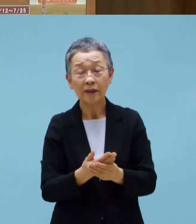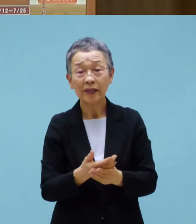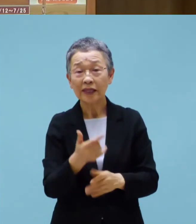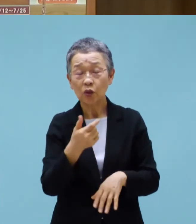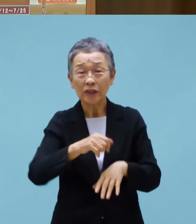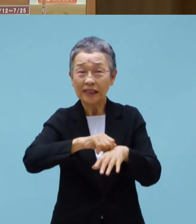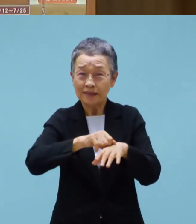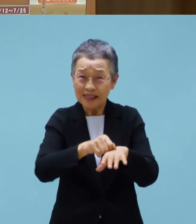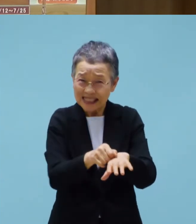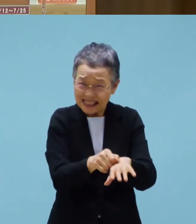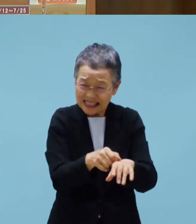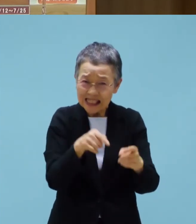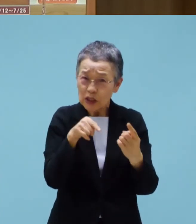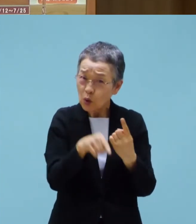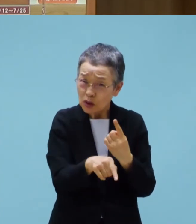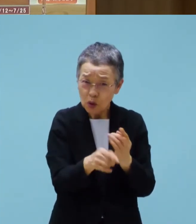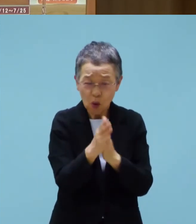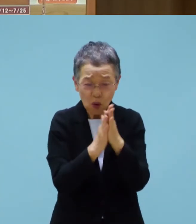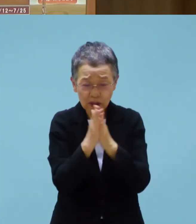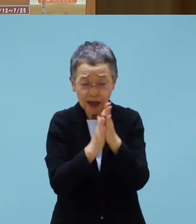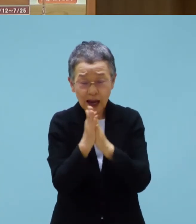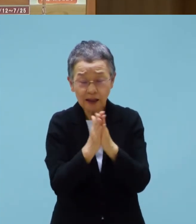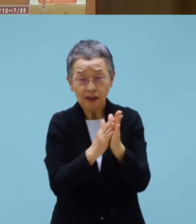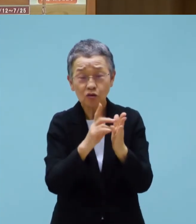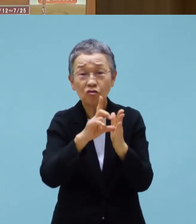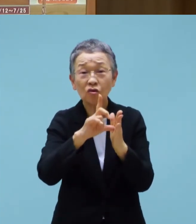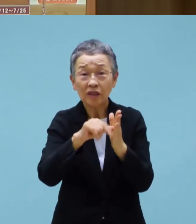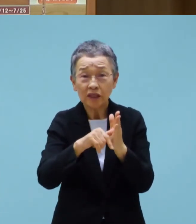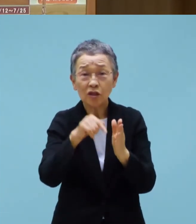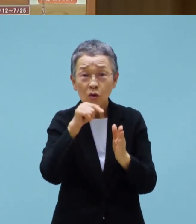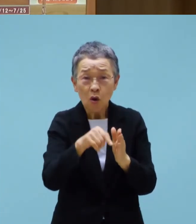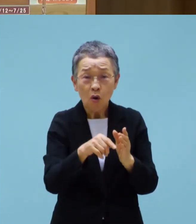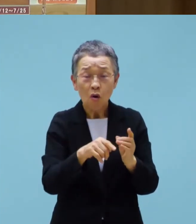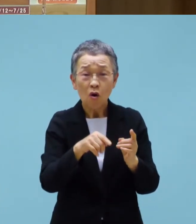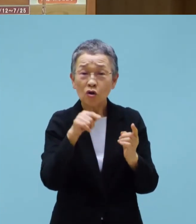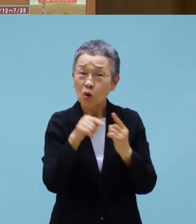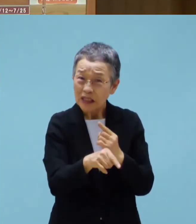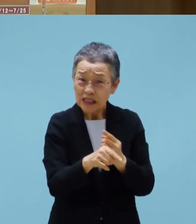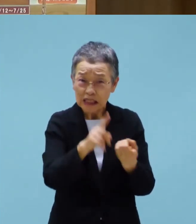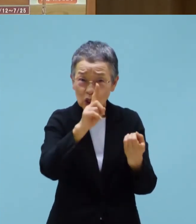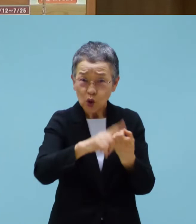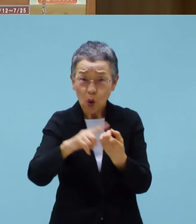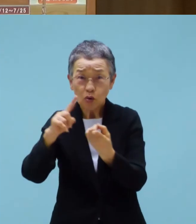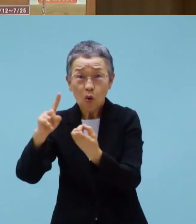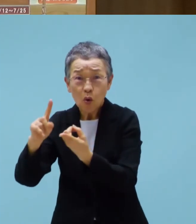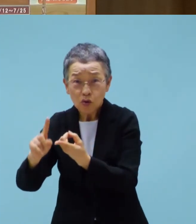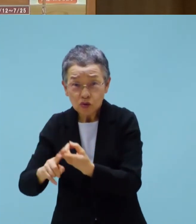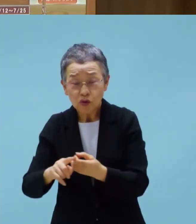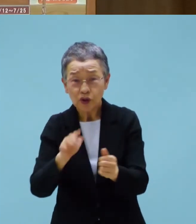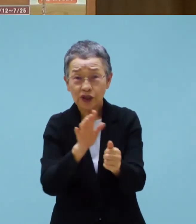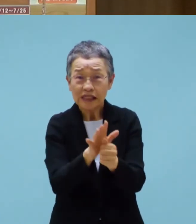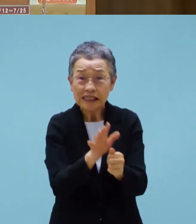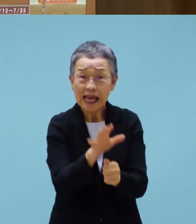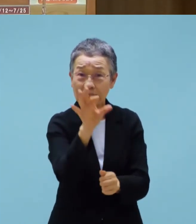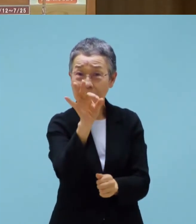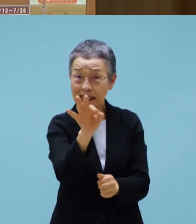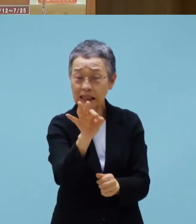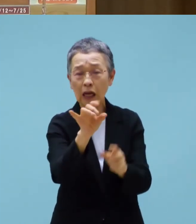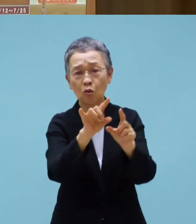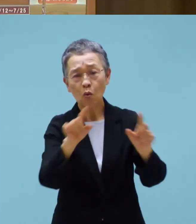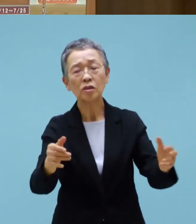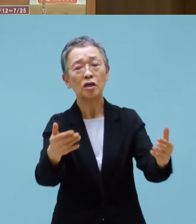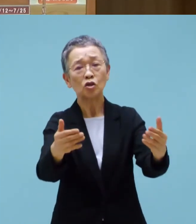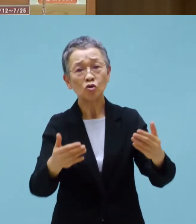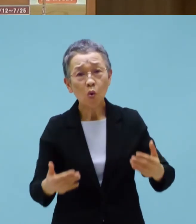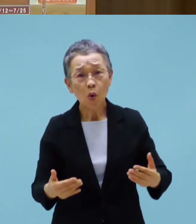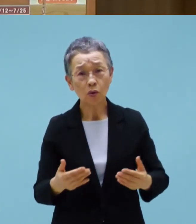をお願いするときにその措置に相当するやっぱり支援金が当然必要だというふう